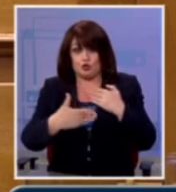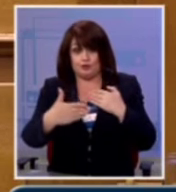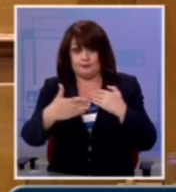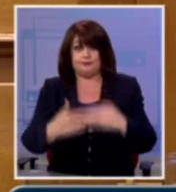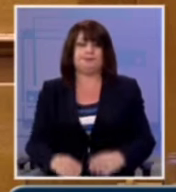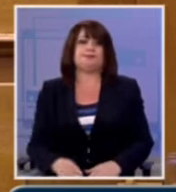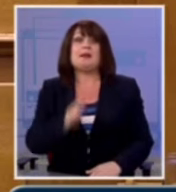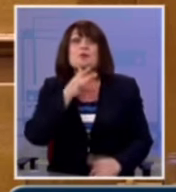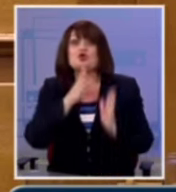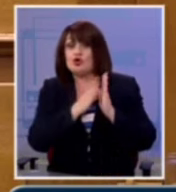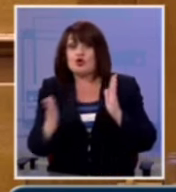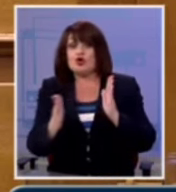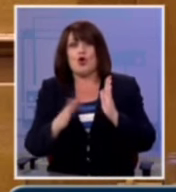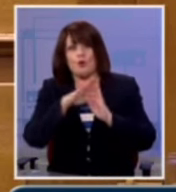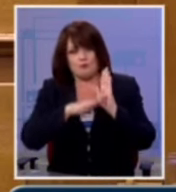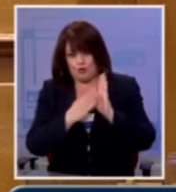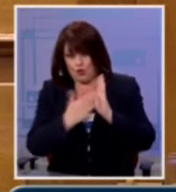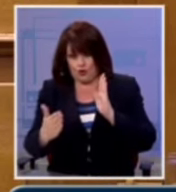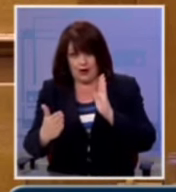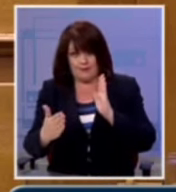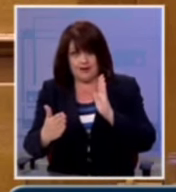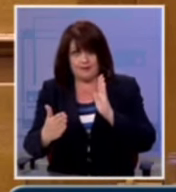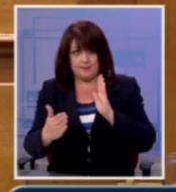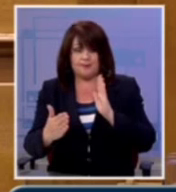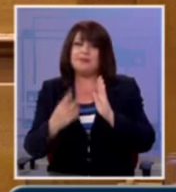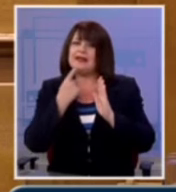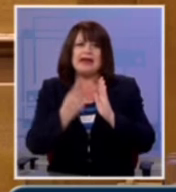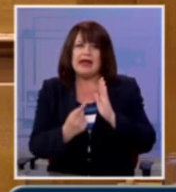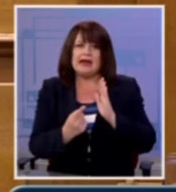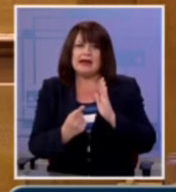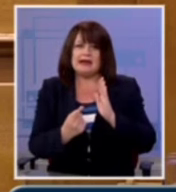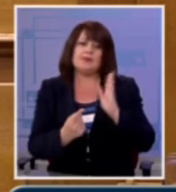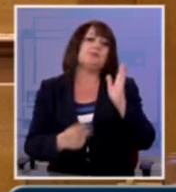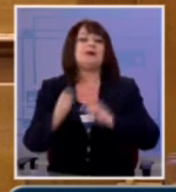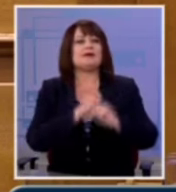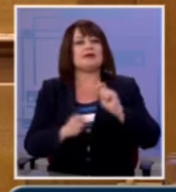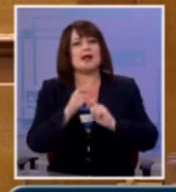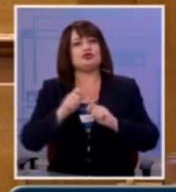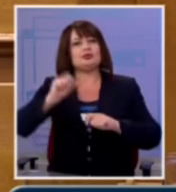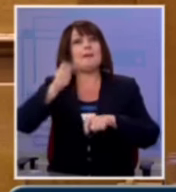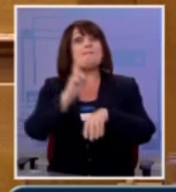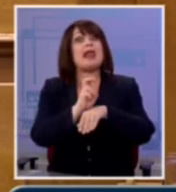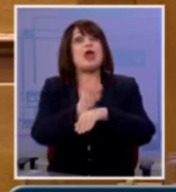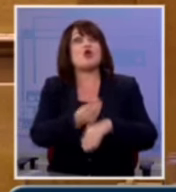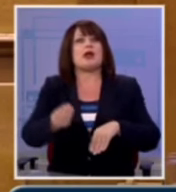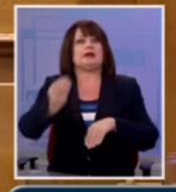το μεσοπρόθεσμο πρόγραμμα που ήταν μπροστά μας προέβλεπε τη δημιουργία πλεονασμάτων